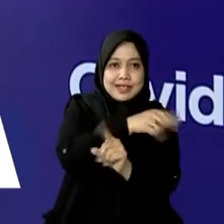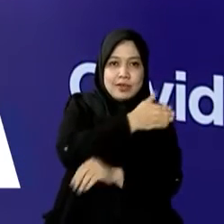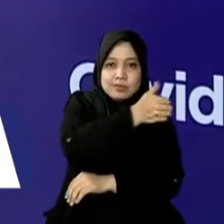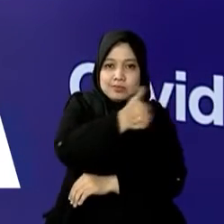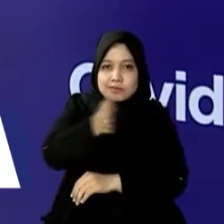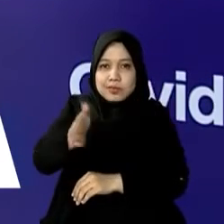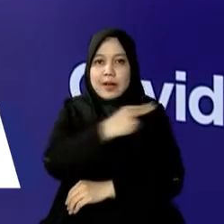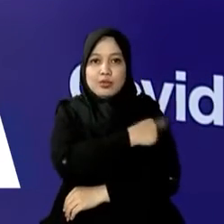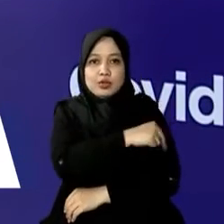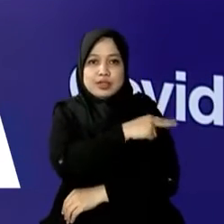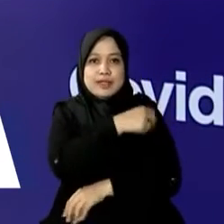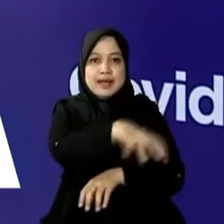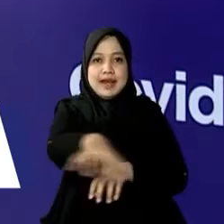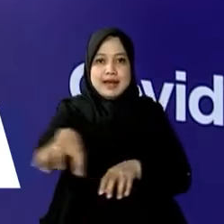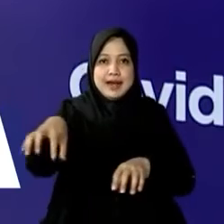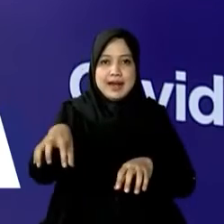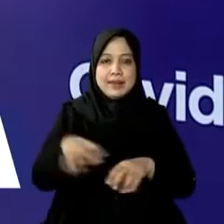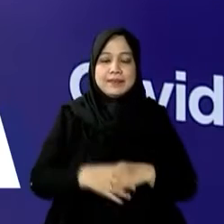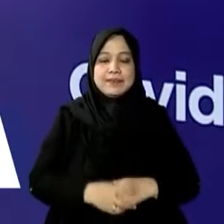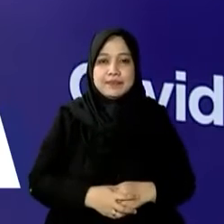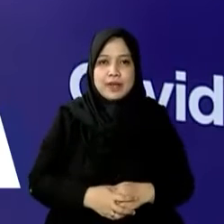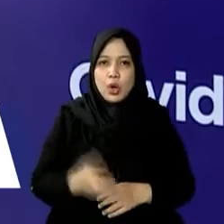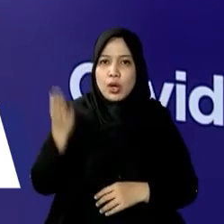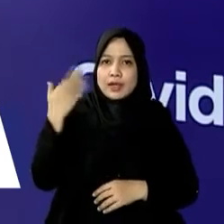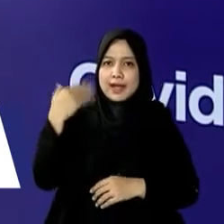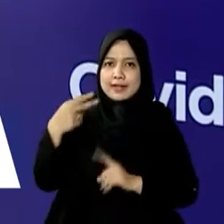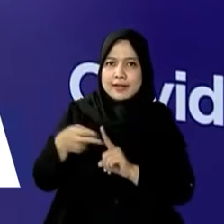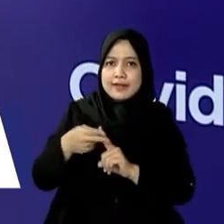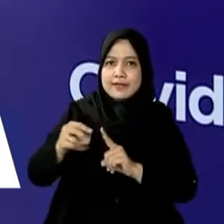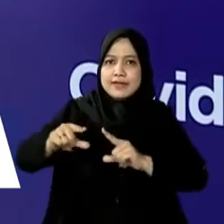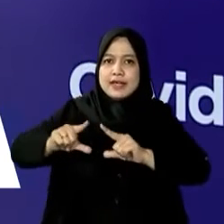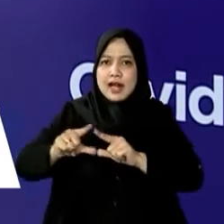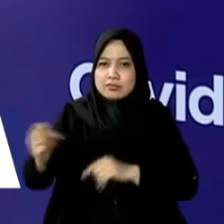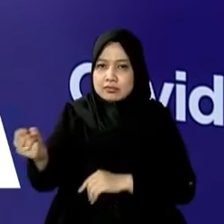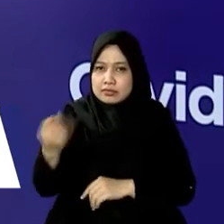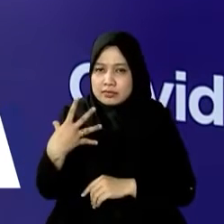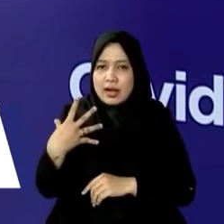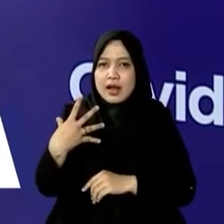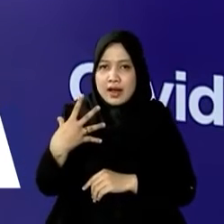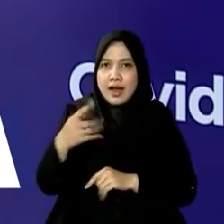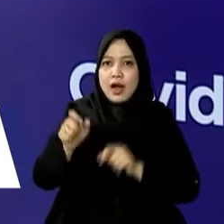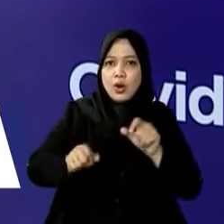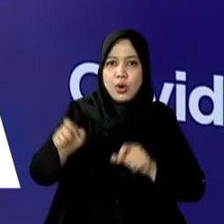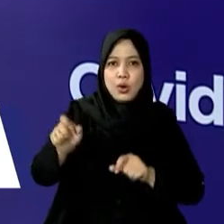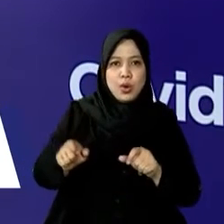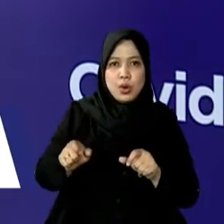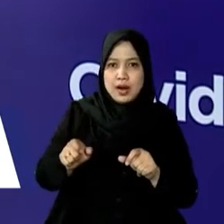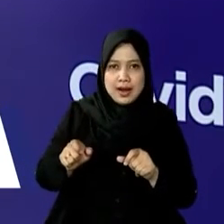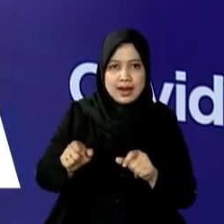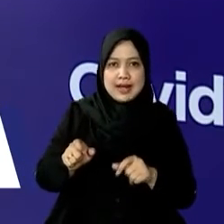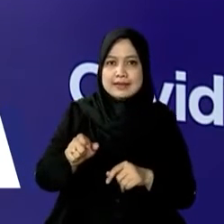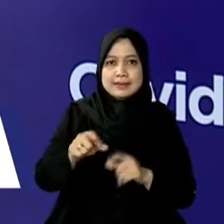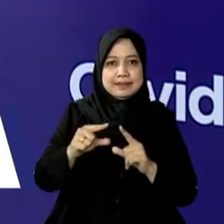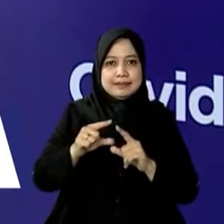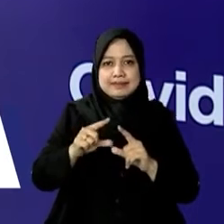sakit yang ada di daerah Nah tadi sudah sempat menteri nanti awal bagaimana para tenaga medis ini juga sudah mulai